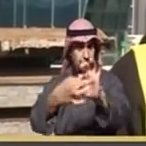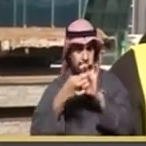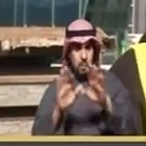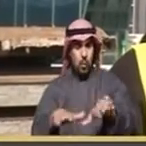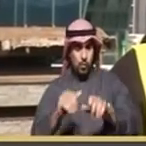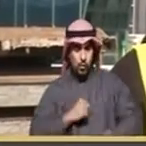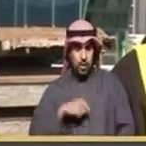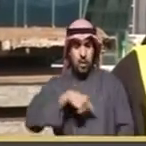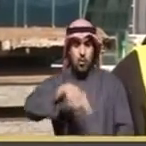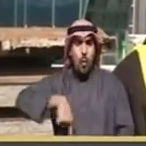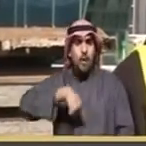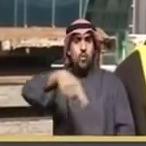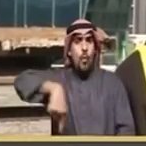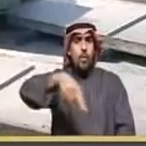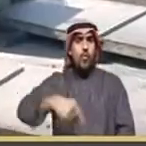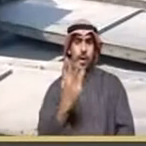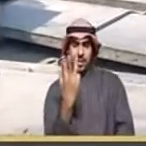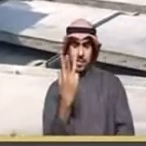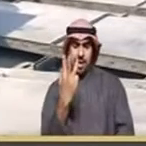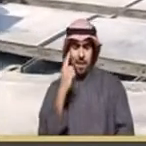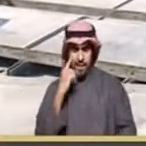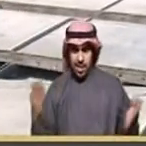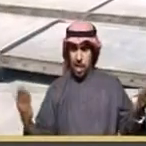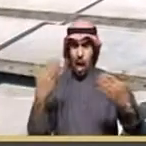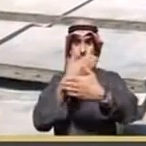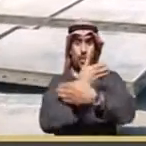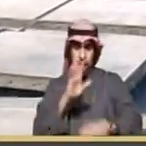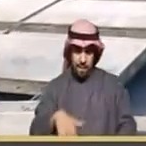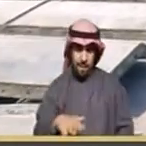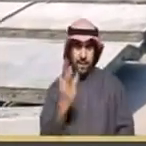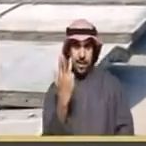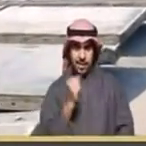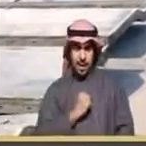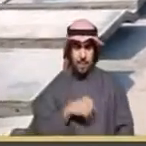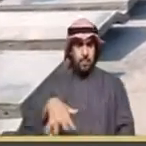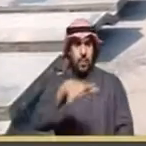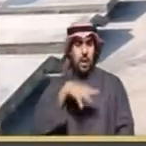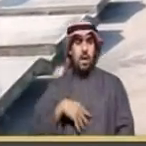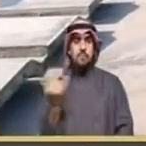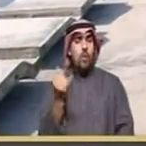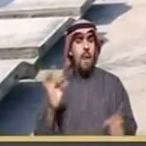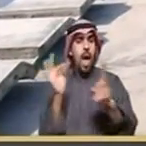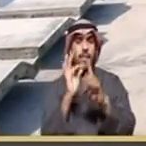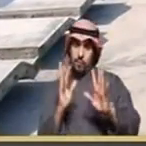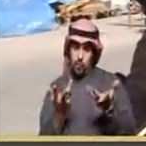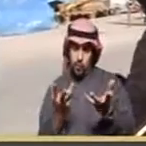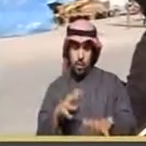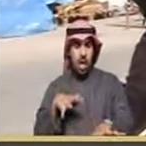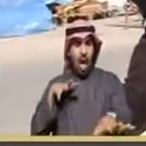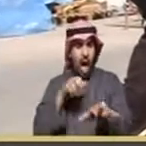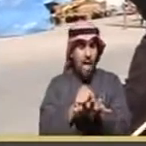تسع دوارات وثلاث تقاطعات. المشروع الذي يهدف إلى التقليل من الازدحام المروري وخفض نسب